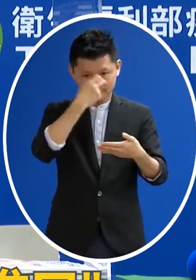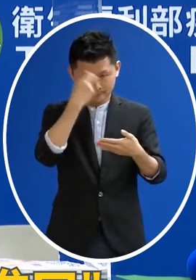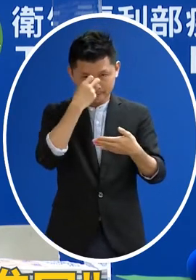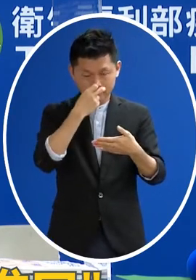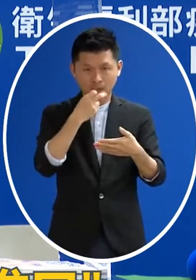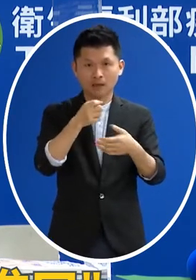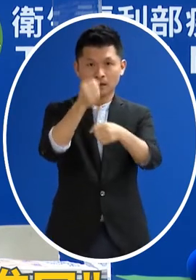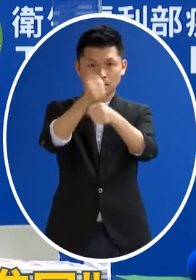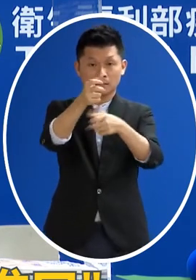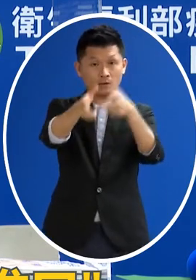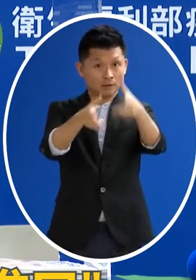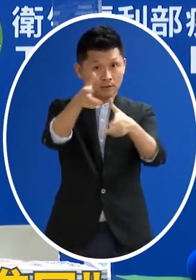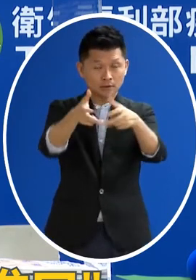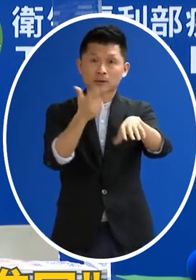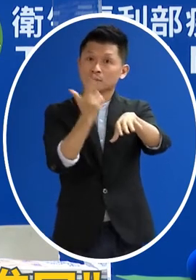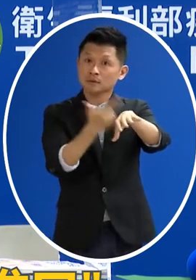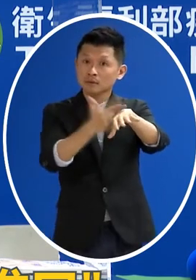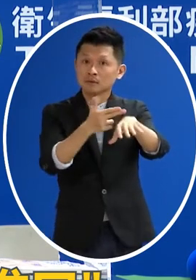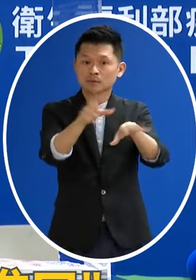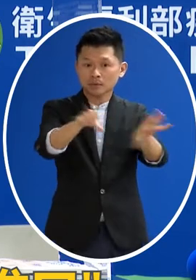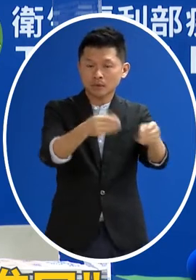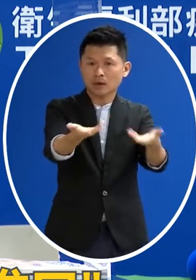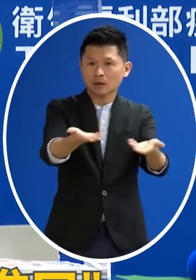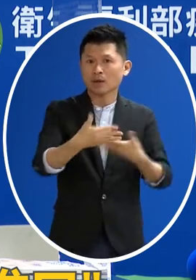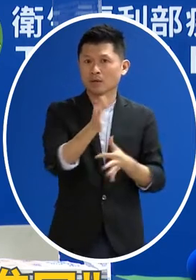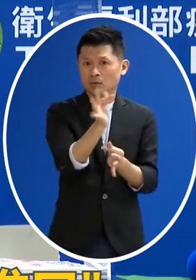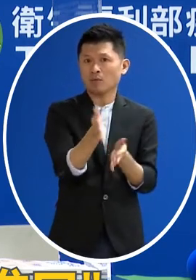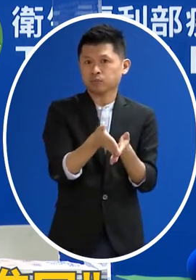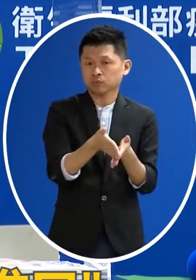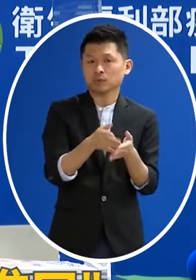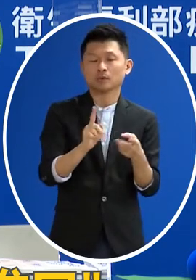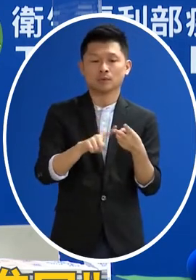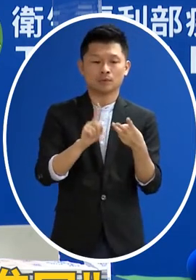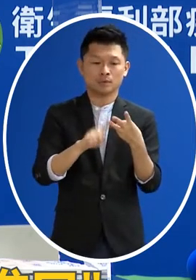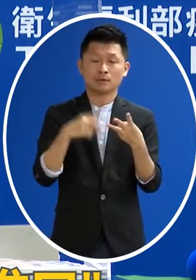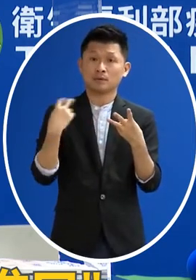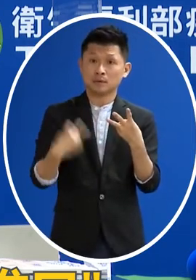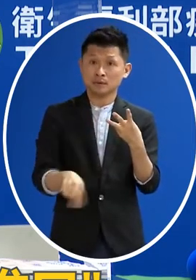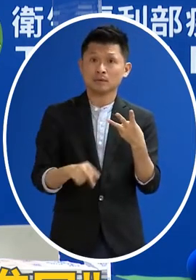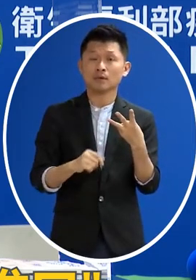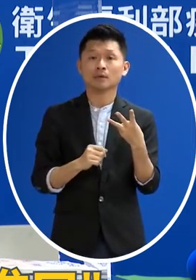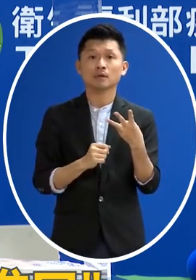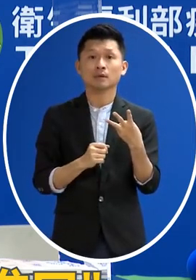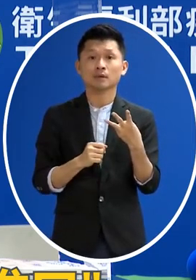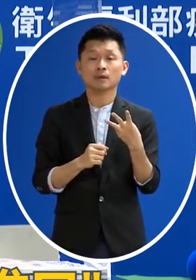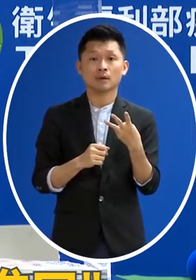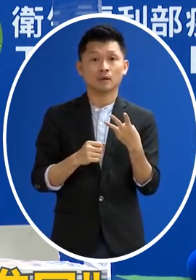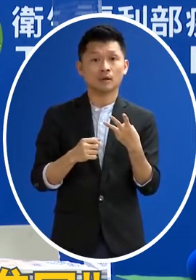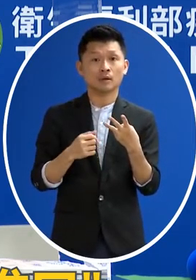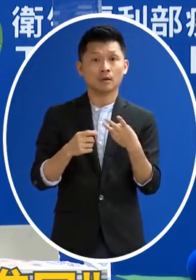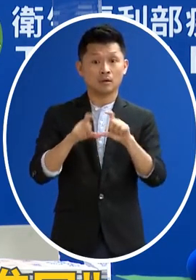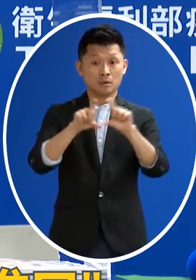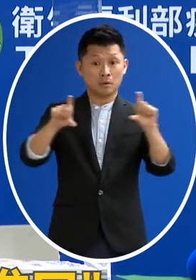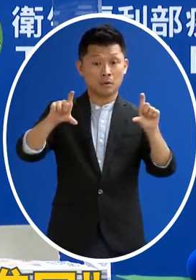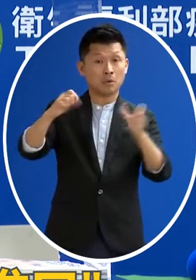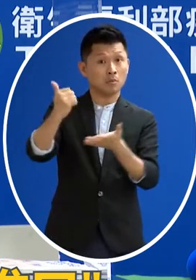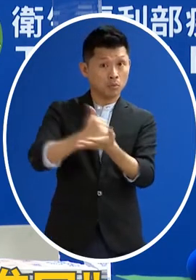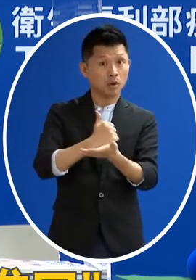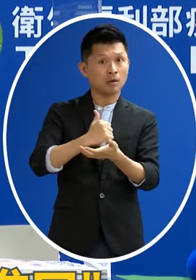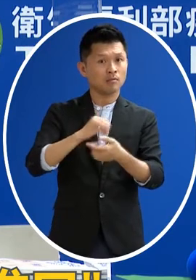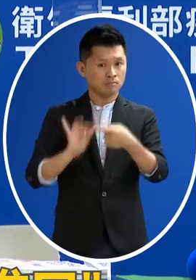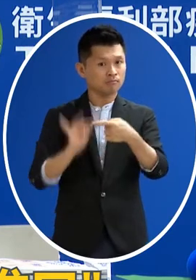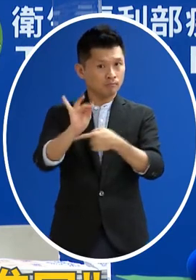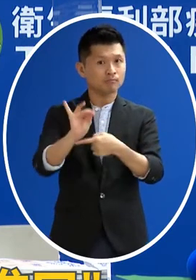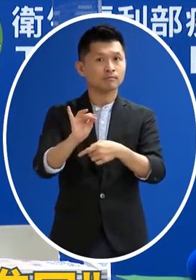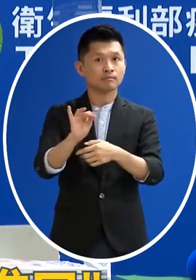造厂跟它的一个技术性的资料。好，那还有一个就是说，好会供货哈，会供货的这样的可能性，那